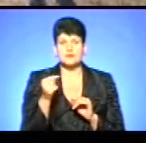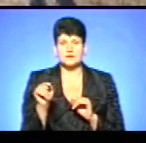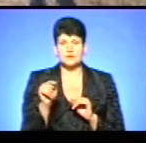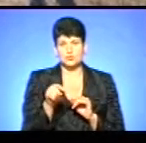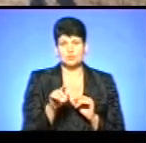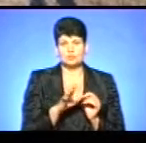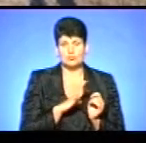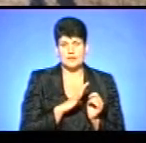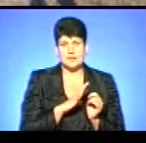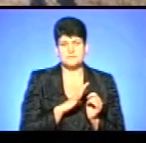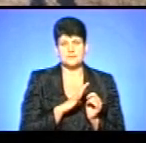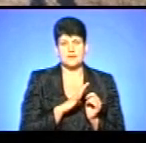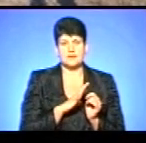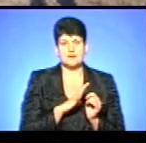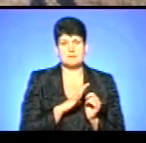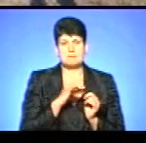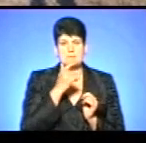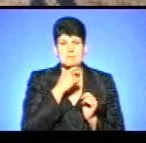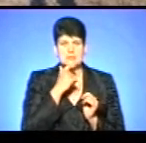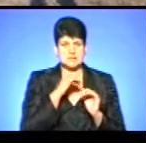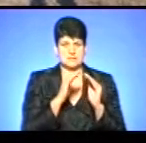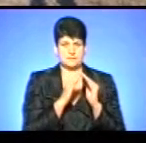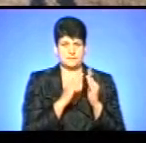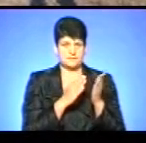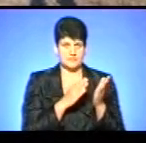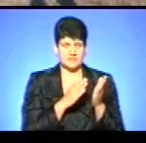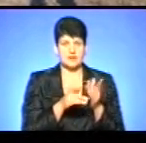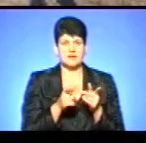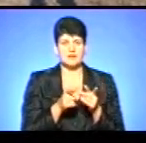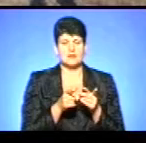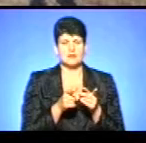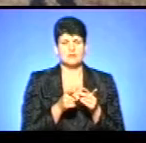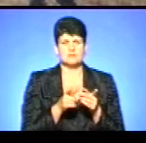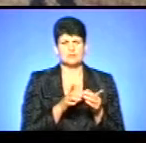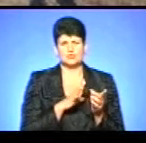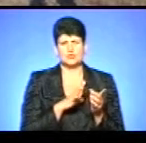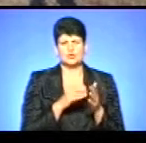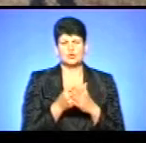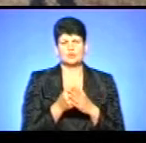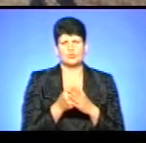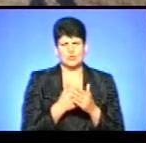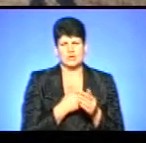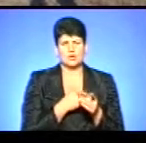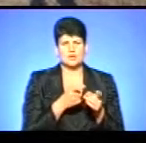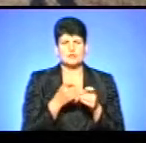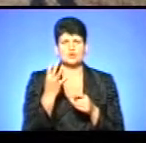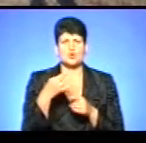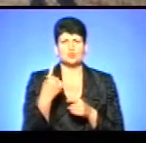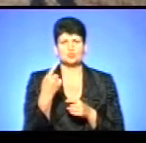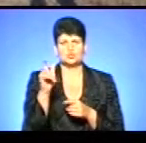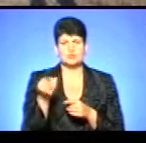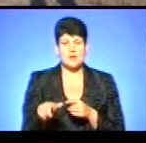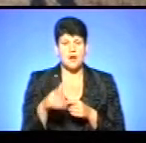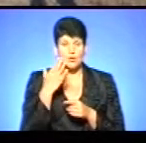низу панська клуня, хата ще є. І їх тримали до розстрілу 41 чоловік. І як